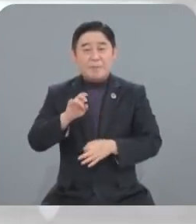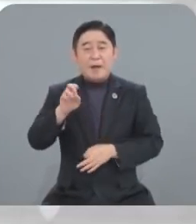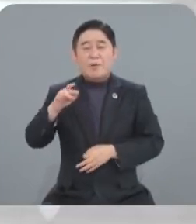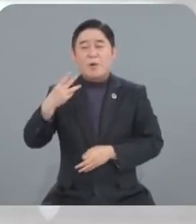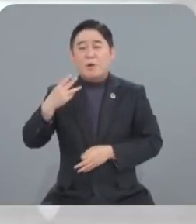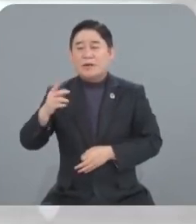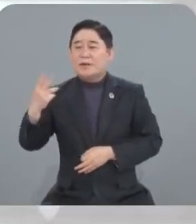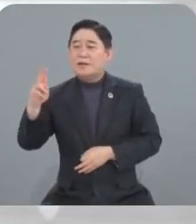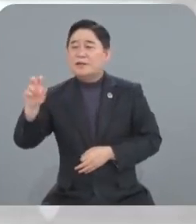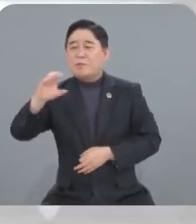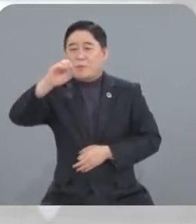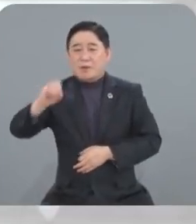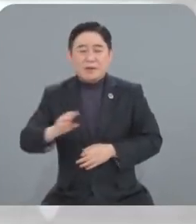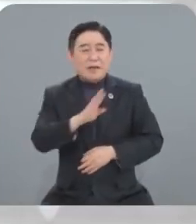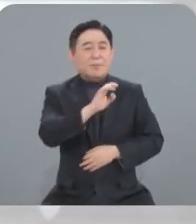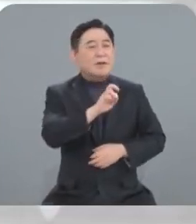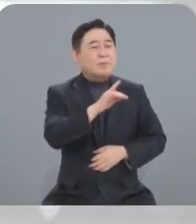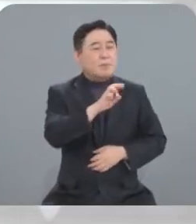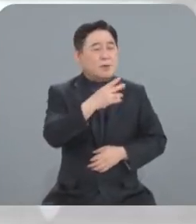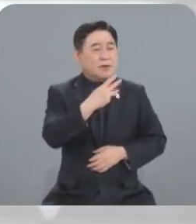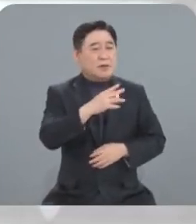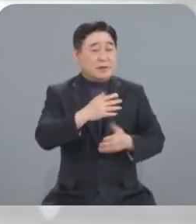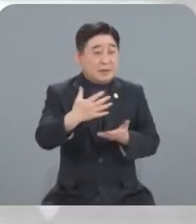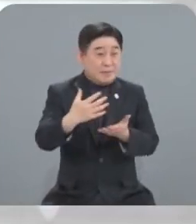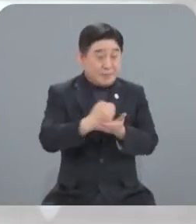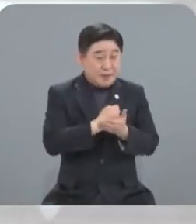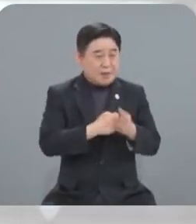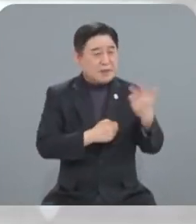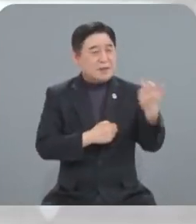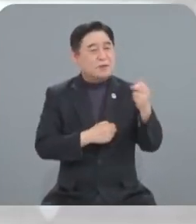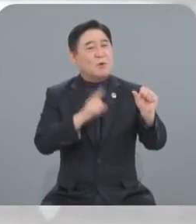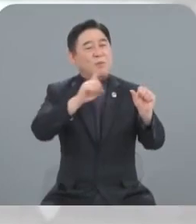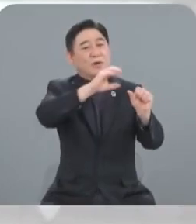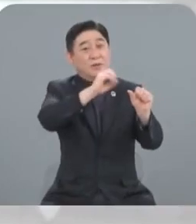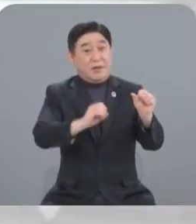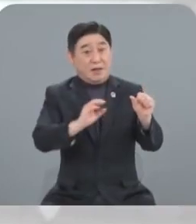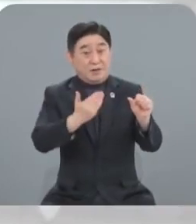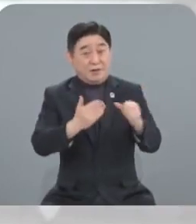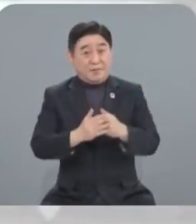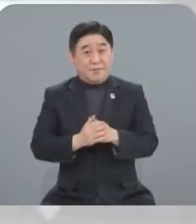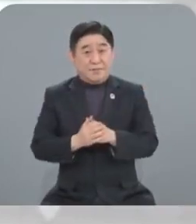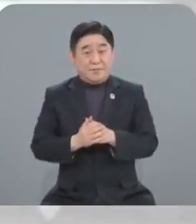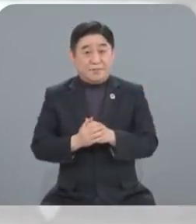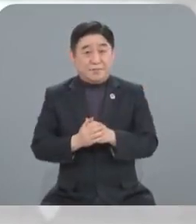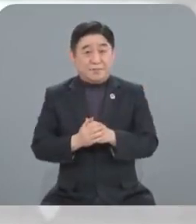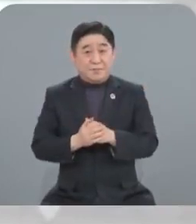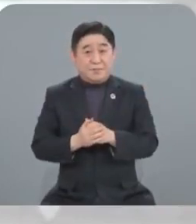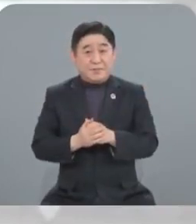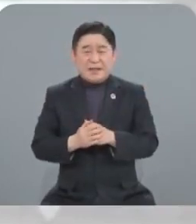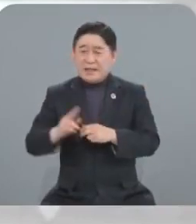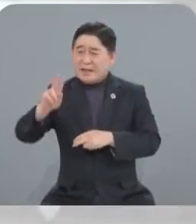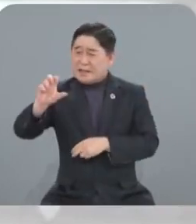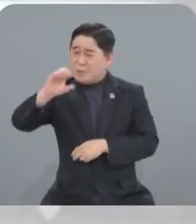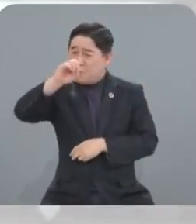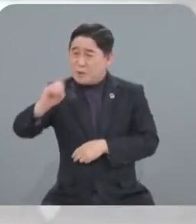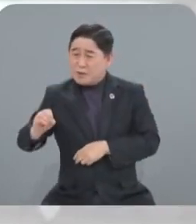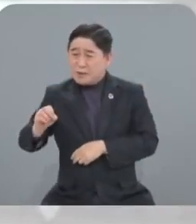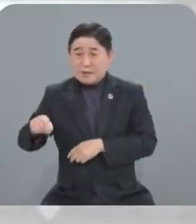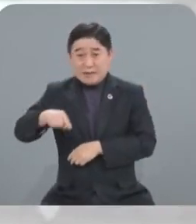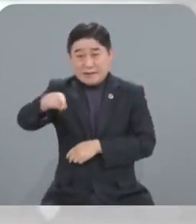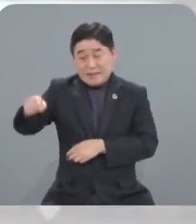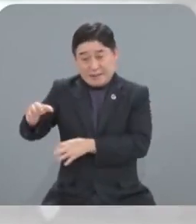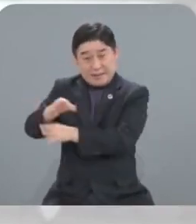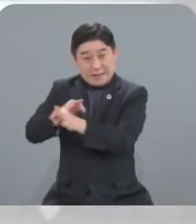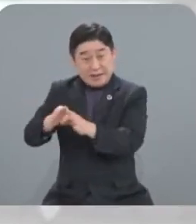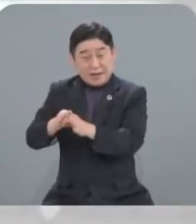25% 비메모리 시장 점유율이 75% 를 차지하고 있습니다 25% 의 메모리